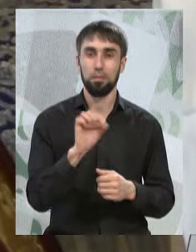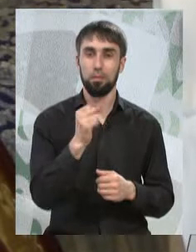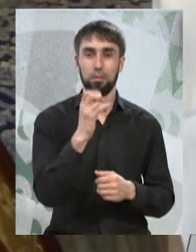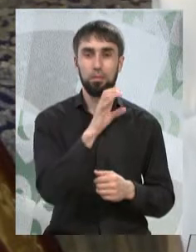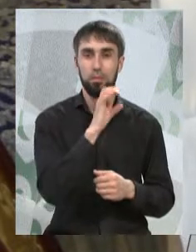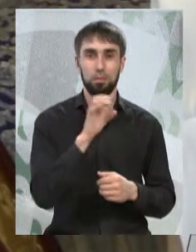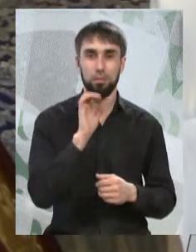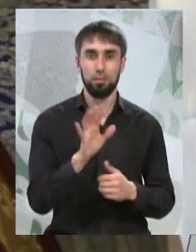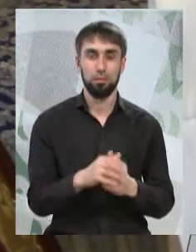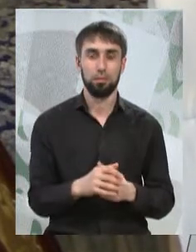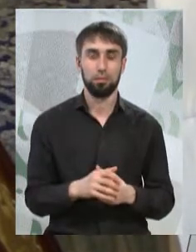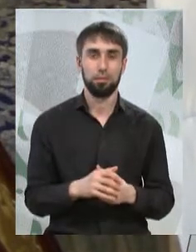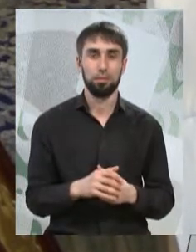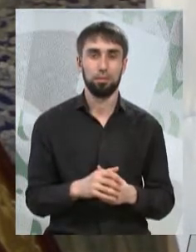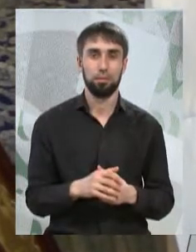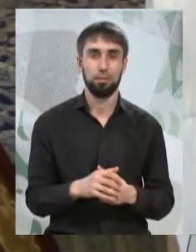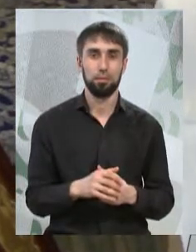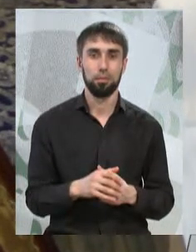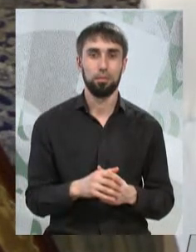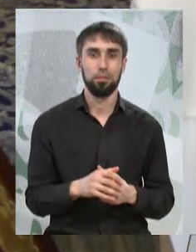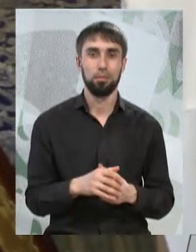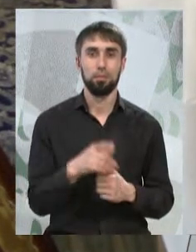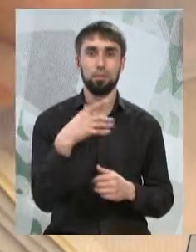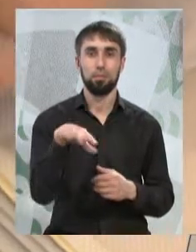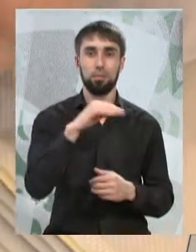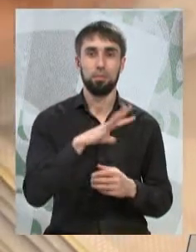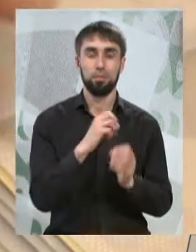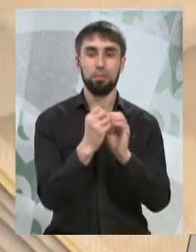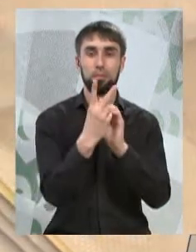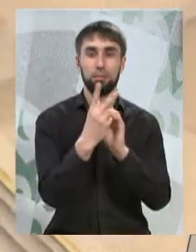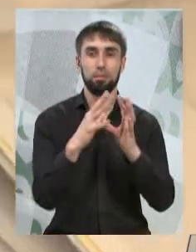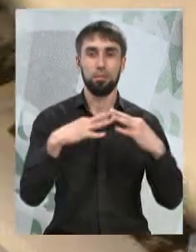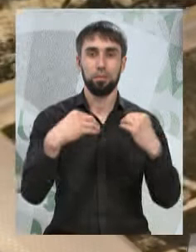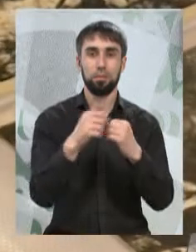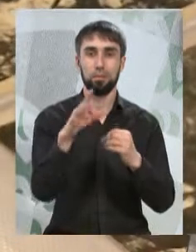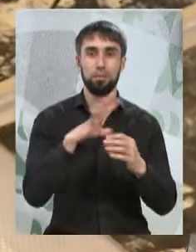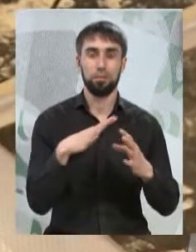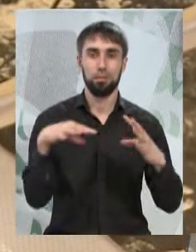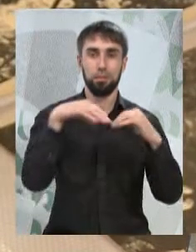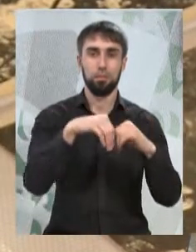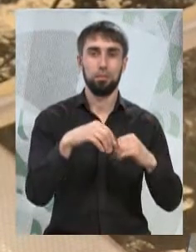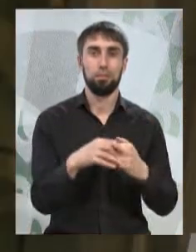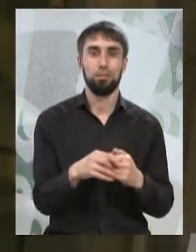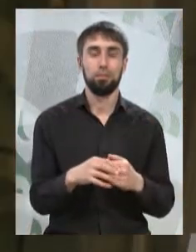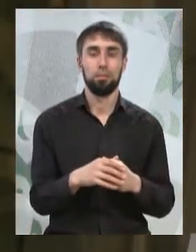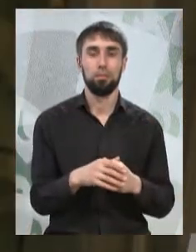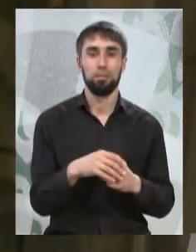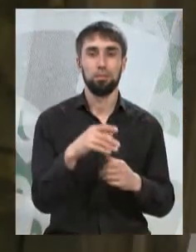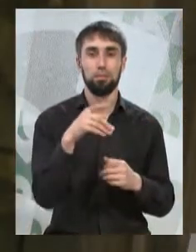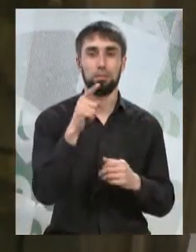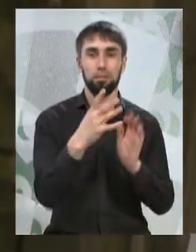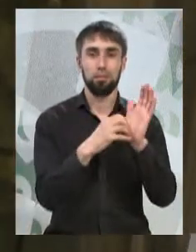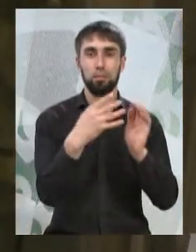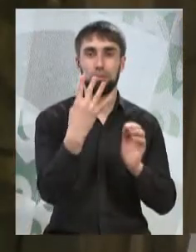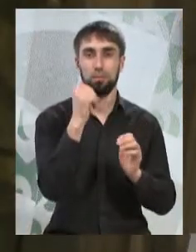В вагоне эшелона вместе с Ахильговыми было еще 13 семей. Их долгий путь закончился 16 марта 1944